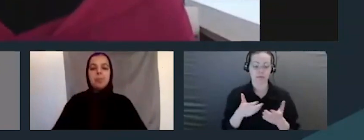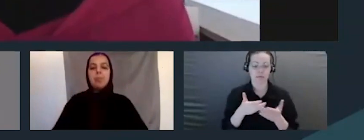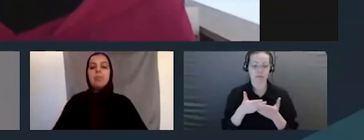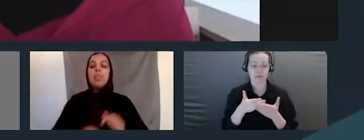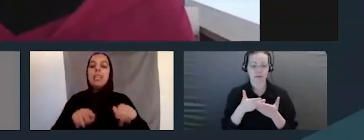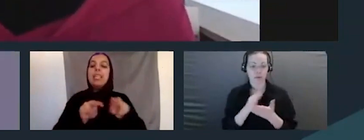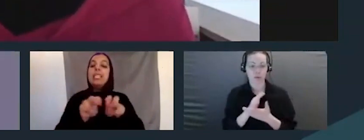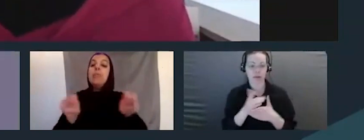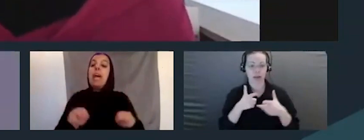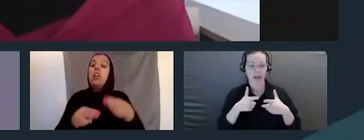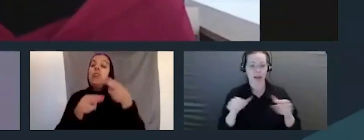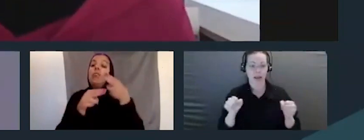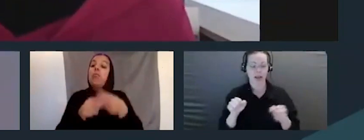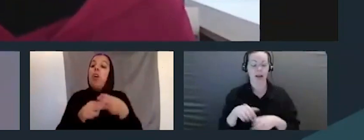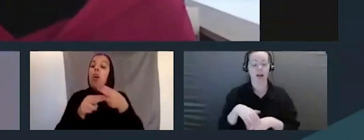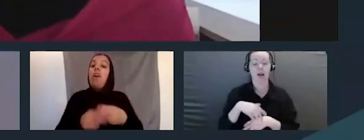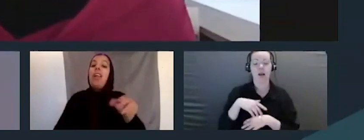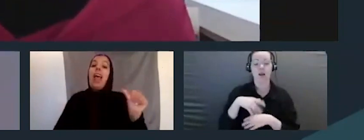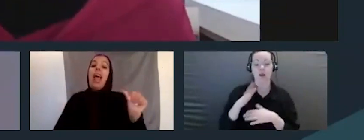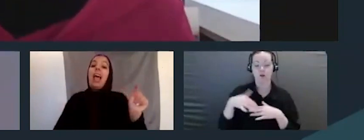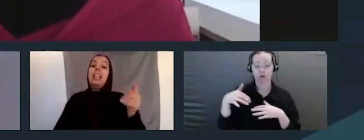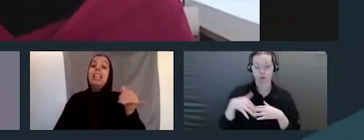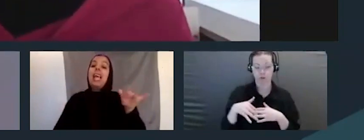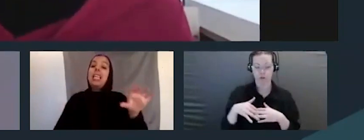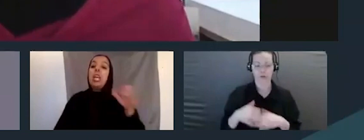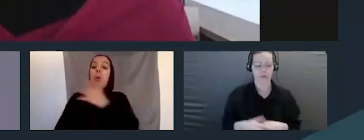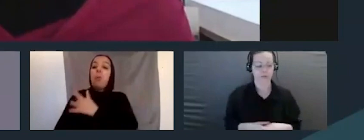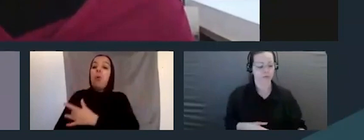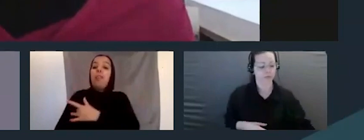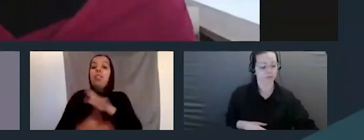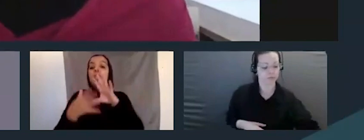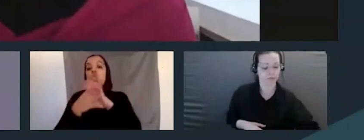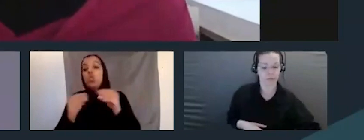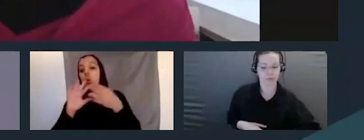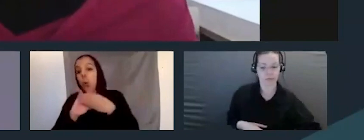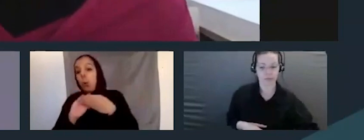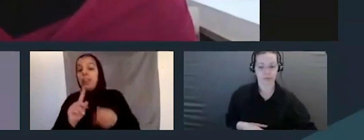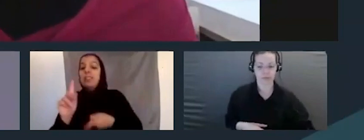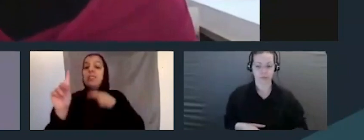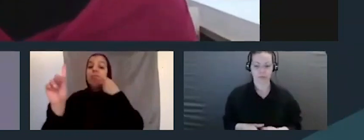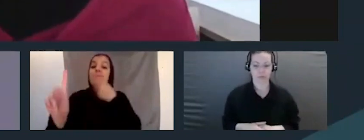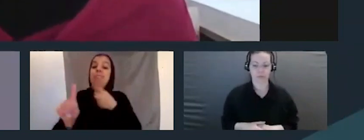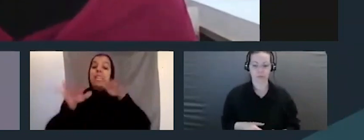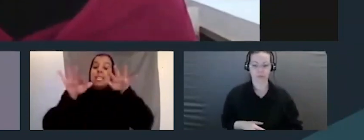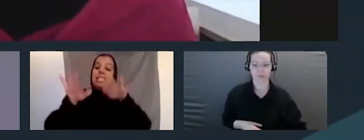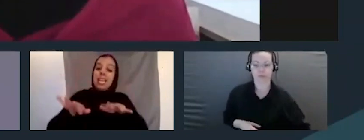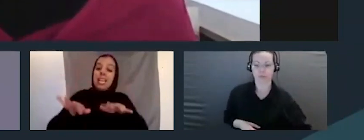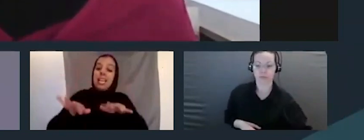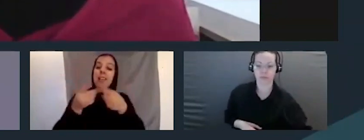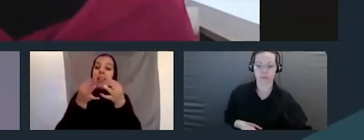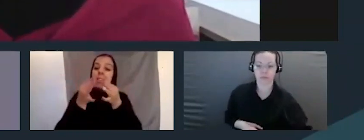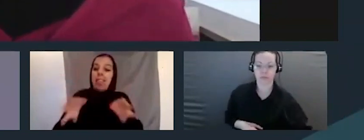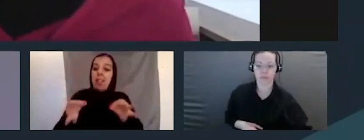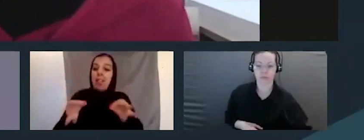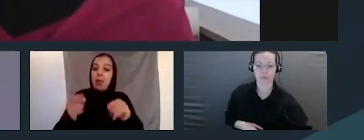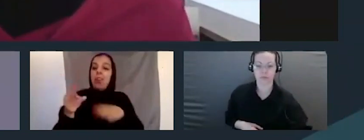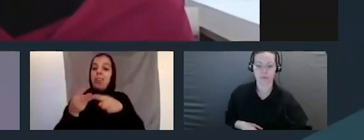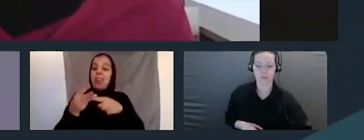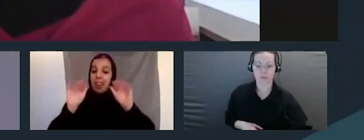histoires d'établissement et défense des langues au Canada Atlantique. Nos trois présentateurs sont